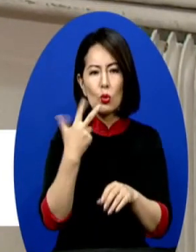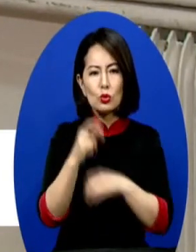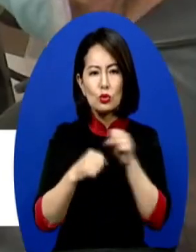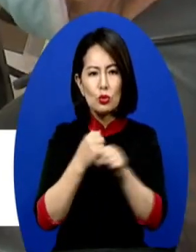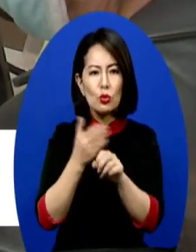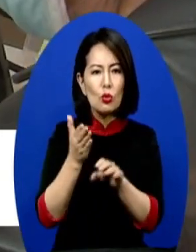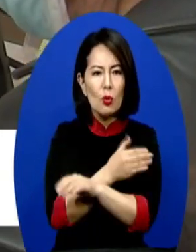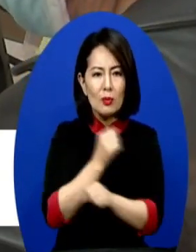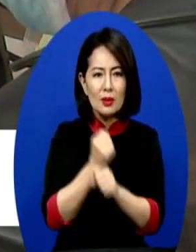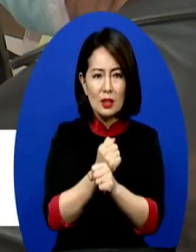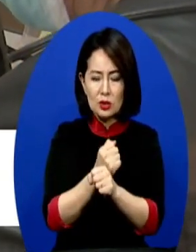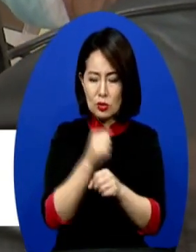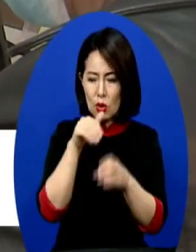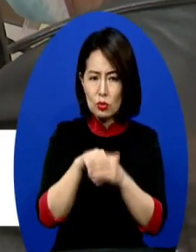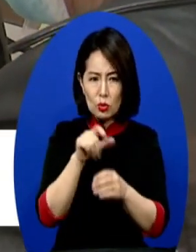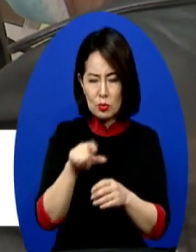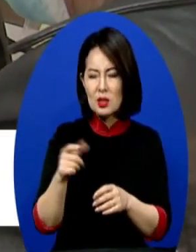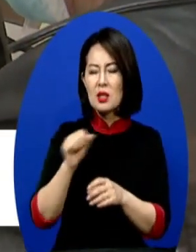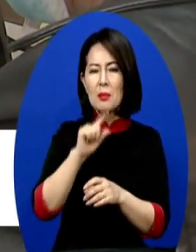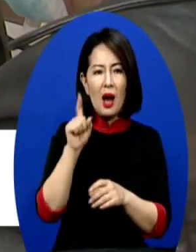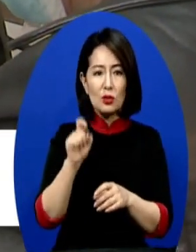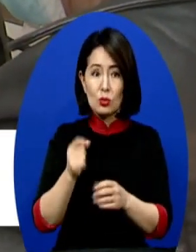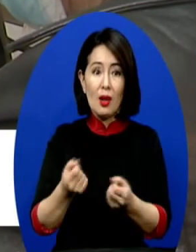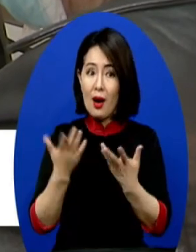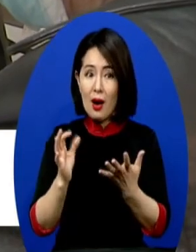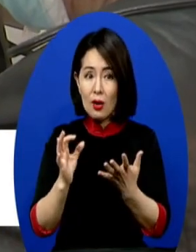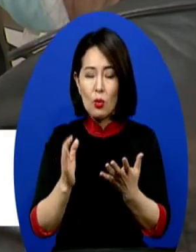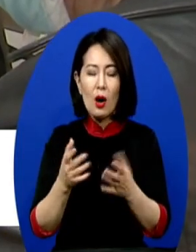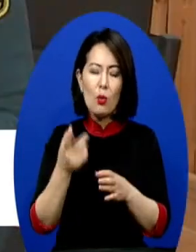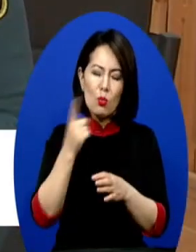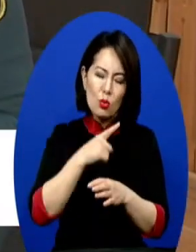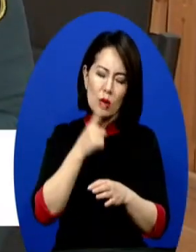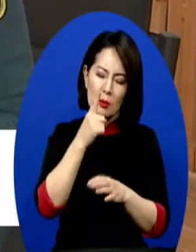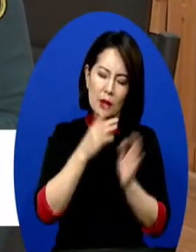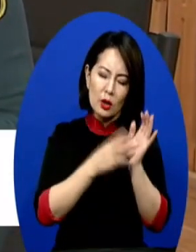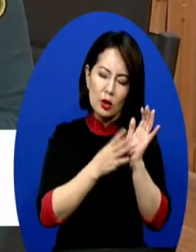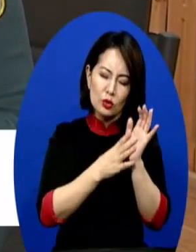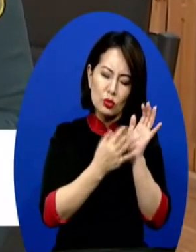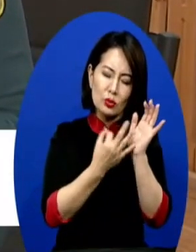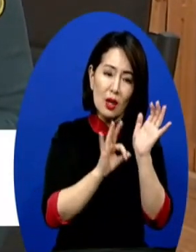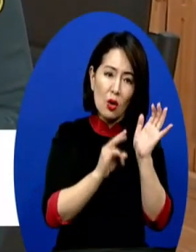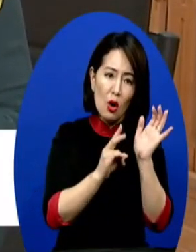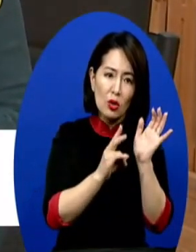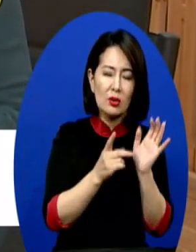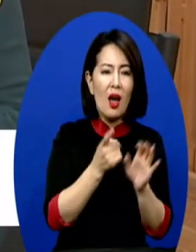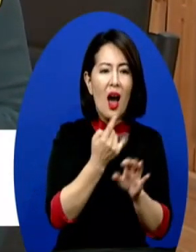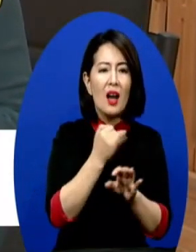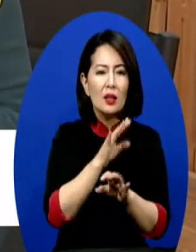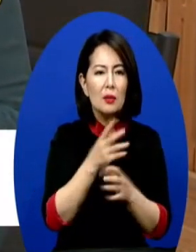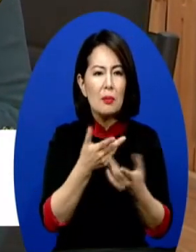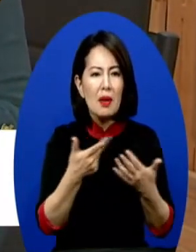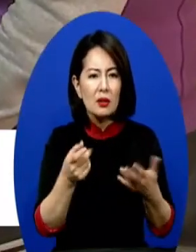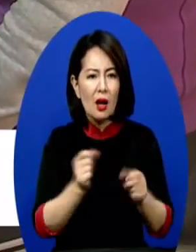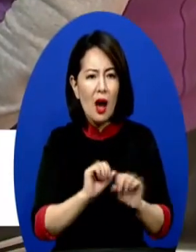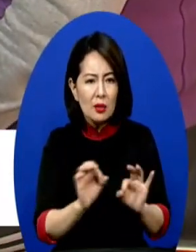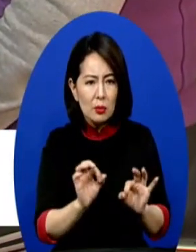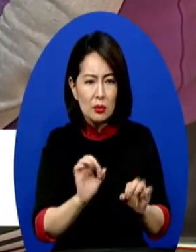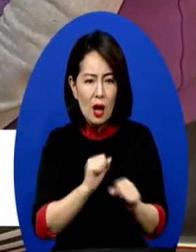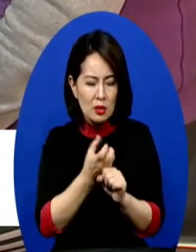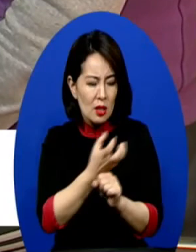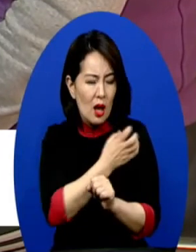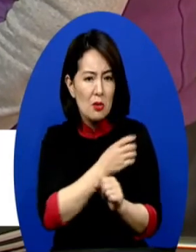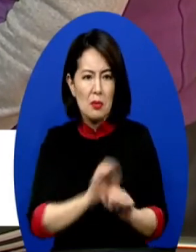ажлын талбар дээр гарсан хүмүүст ийм асуудал үүсэхгүй. Харин 1980-аад оны архивын бичиг баримт ихээр устж үгүй болсон. Үүнд хариуцах эзэн